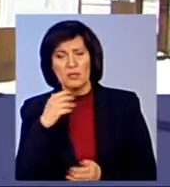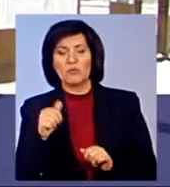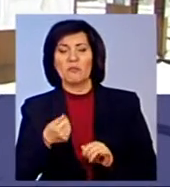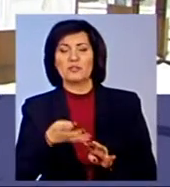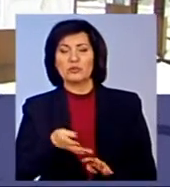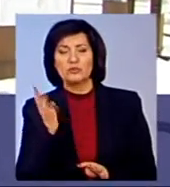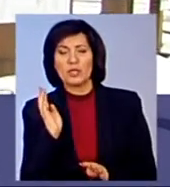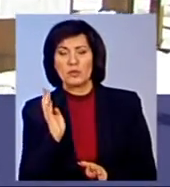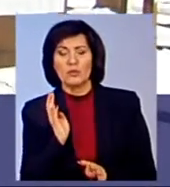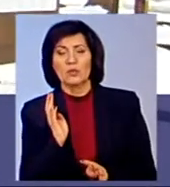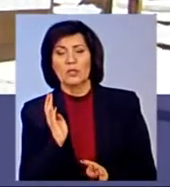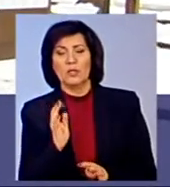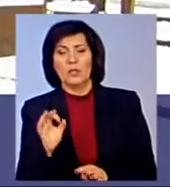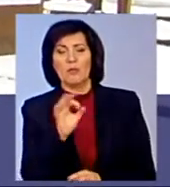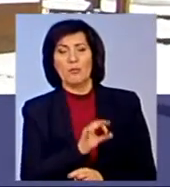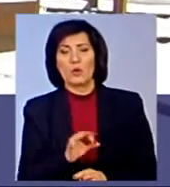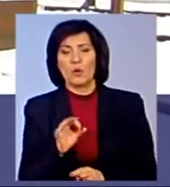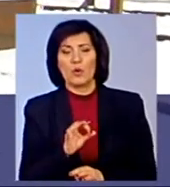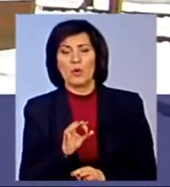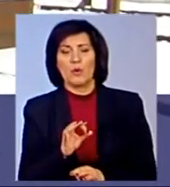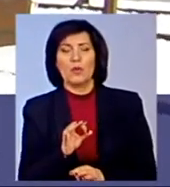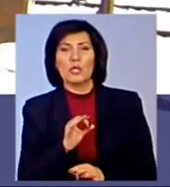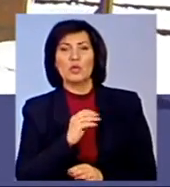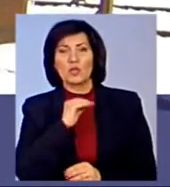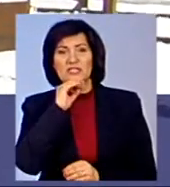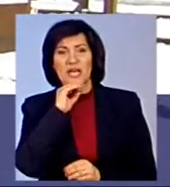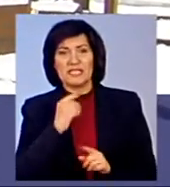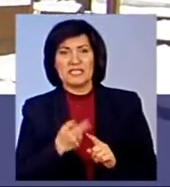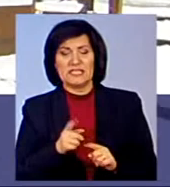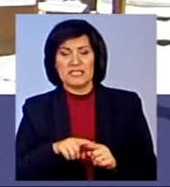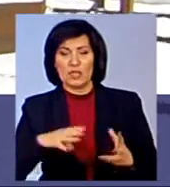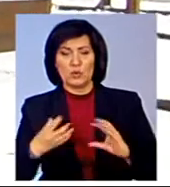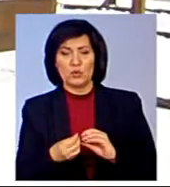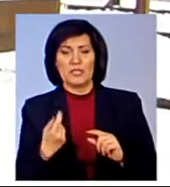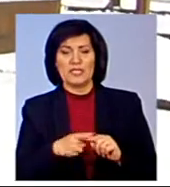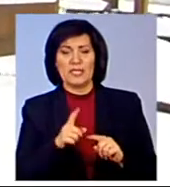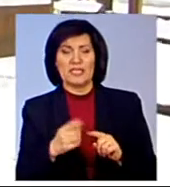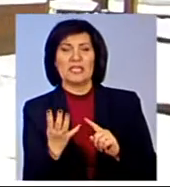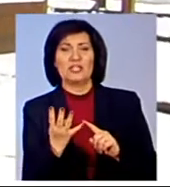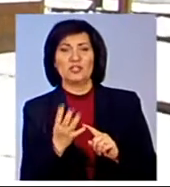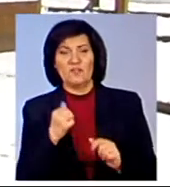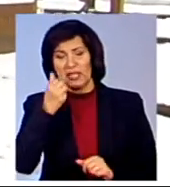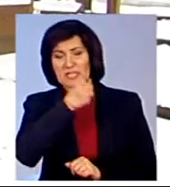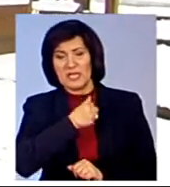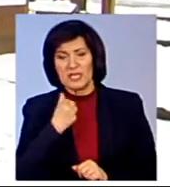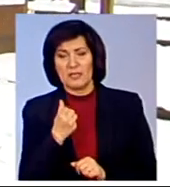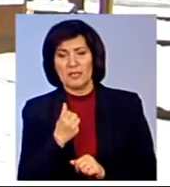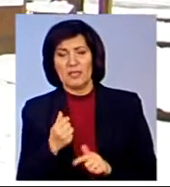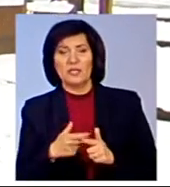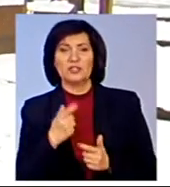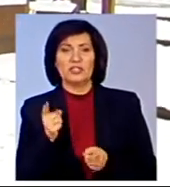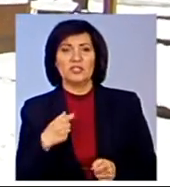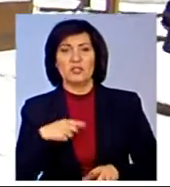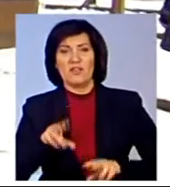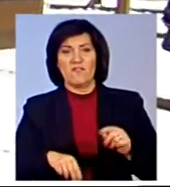чергу про достатність цих результатів, які на 4-й рік. Тобто, чи дійсно я вважаю